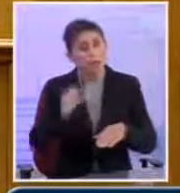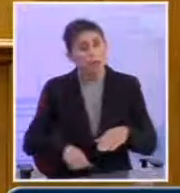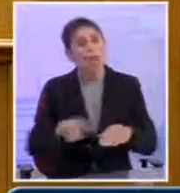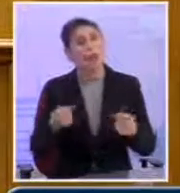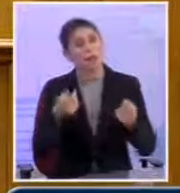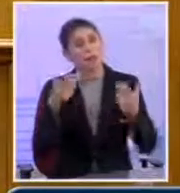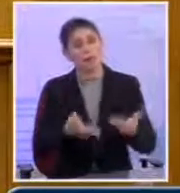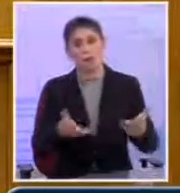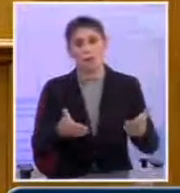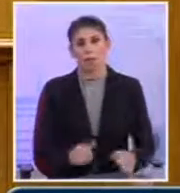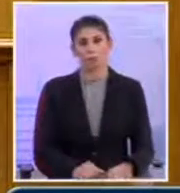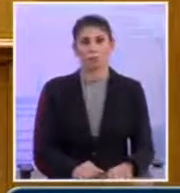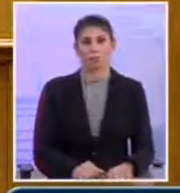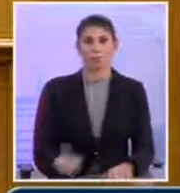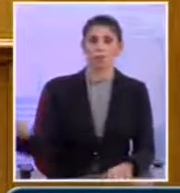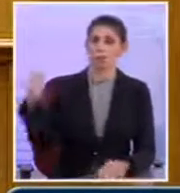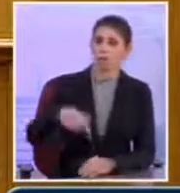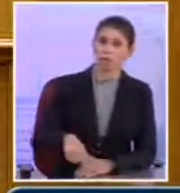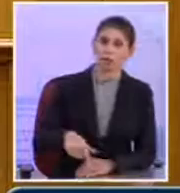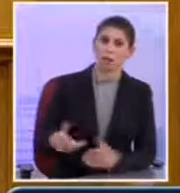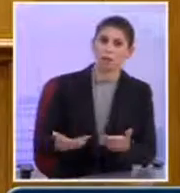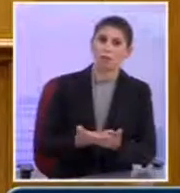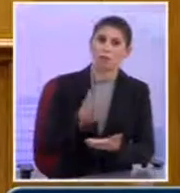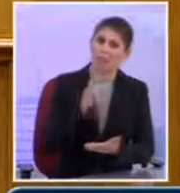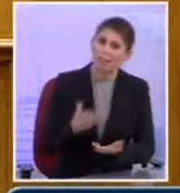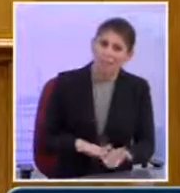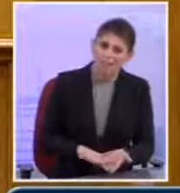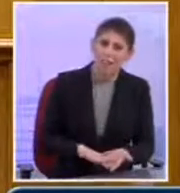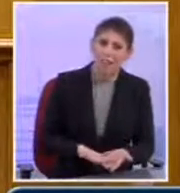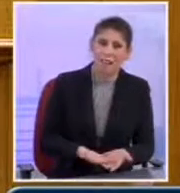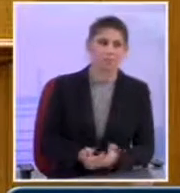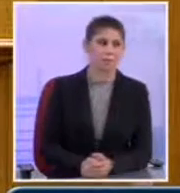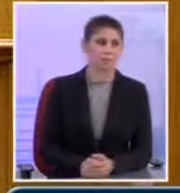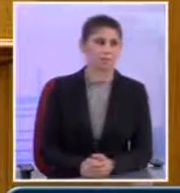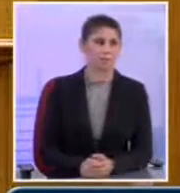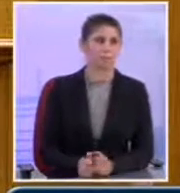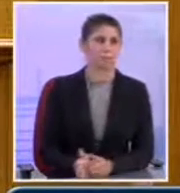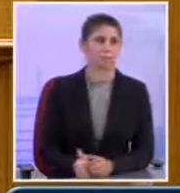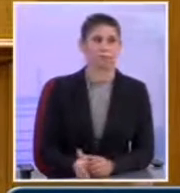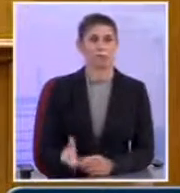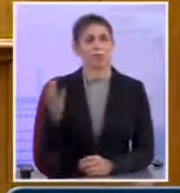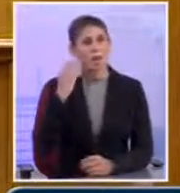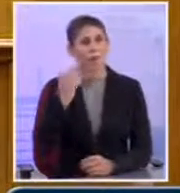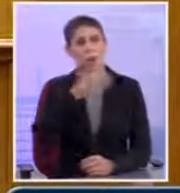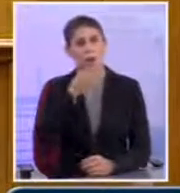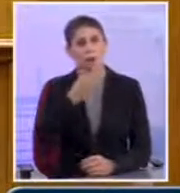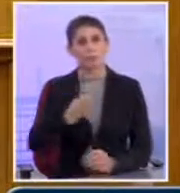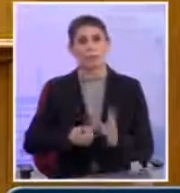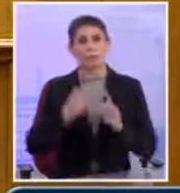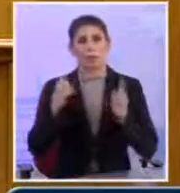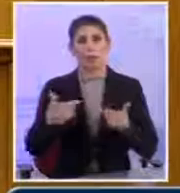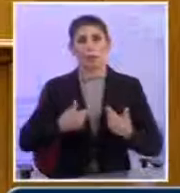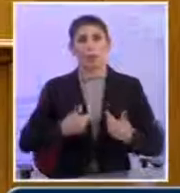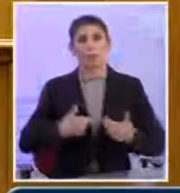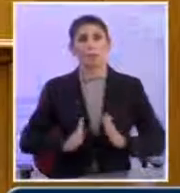τέτοια. Έρχονται εδώ πέρα και το φέρνουν και σαν καταγγελία. Και ακούσαμε πριν από λίγο τον αγορτή της Δημοκρατίας να μας λέει ότι εμείς